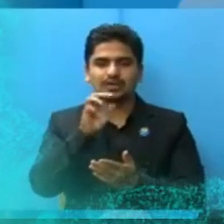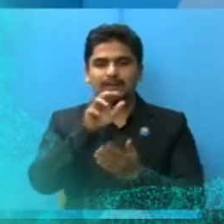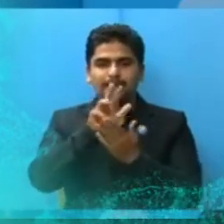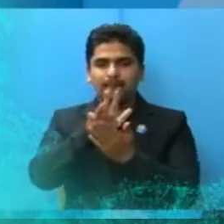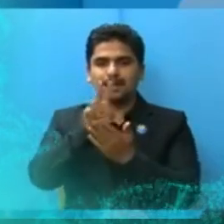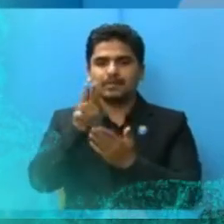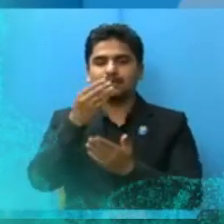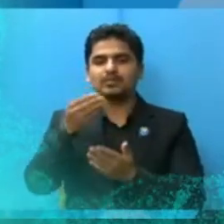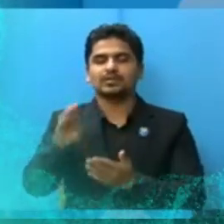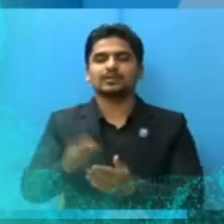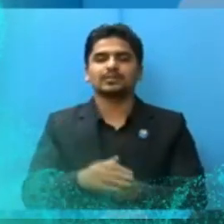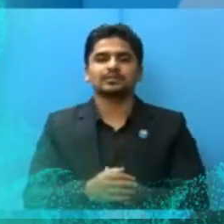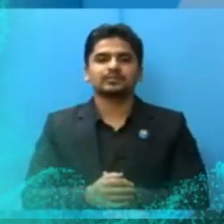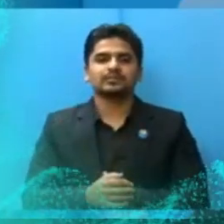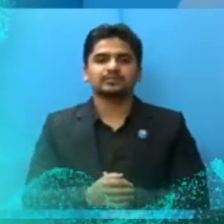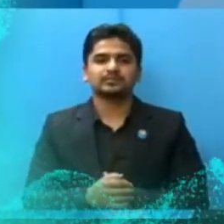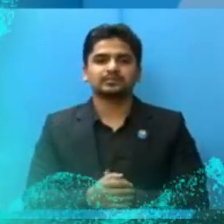6092 हुनुहुन्छ।